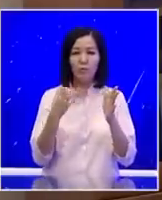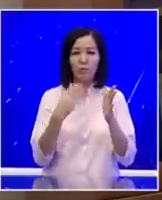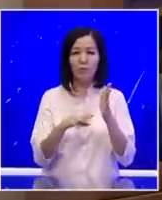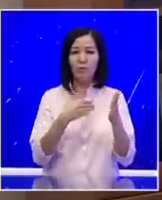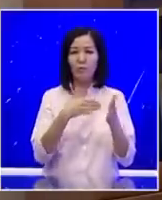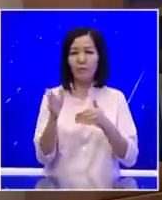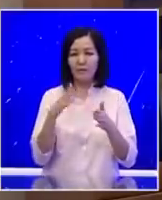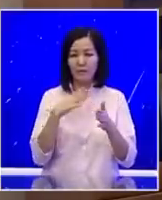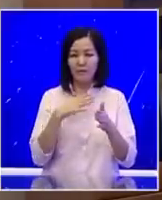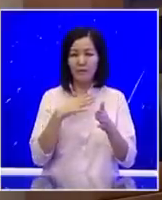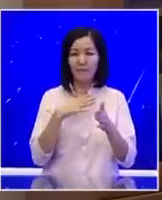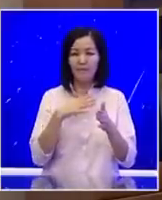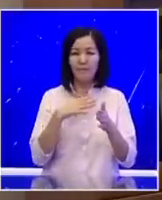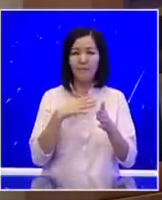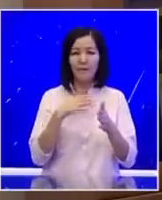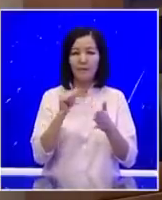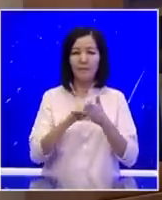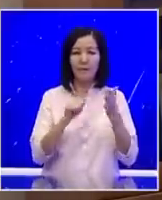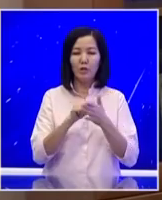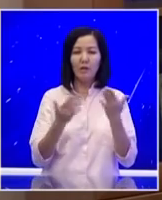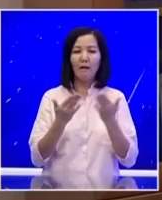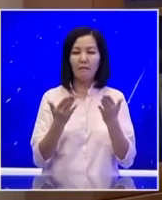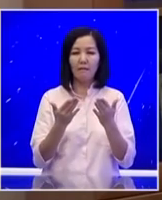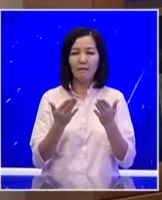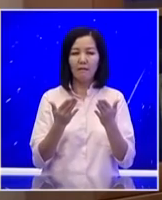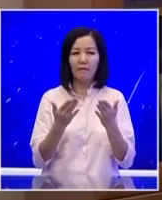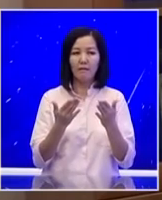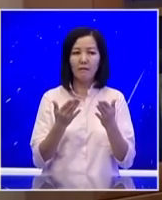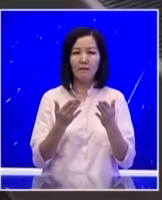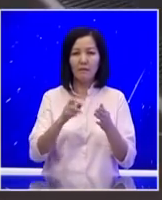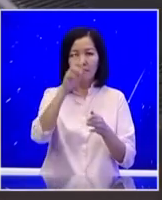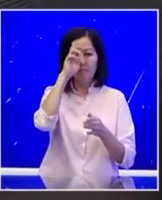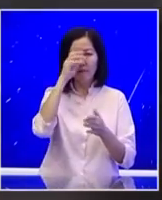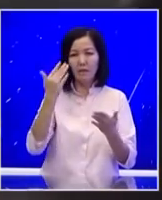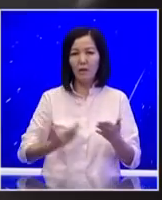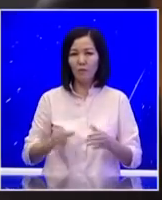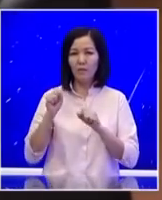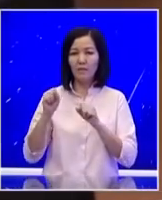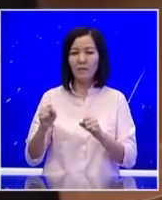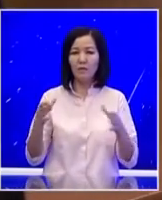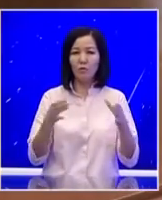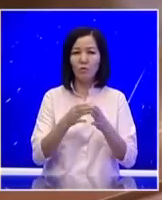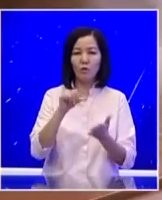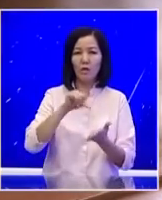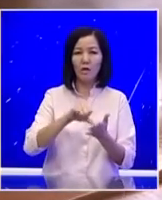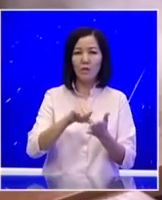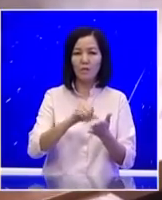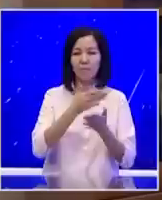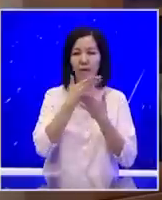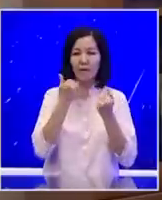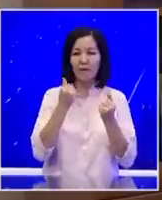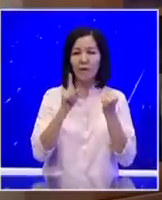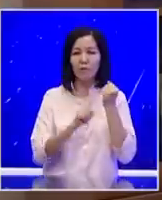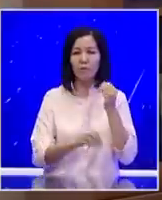бастапқы шешім шығарылды. Ол бастапқы шешімнің бір себебі мемлекеттік әлеуметтік сақтандыру қорына қатысушы болмай, соңғы